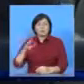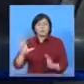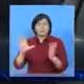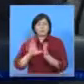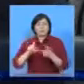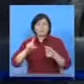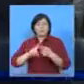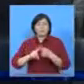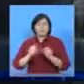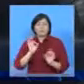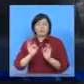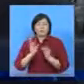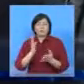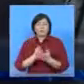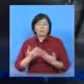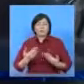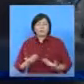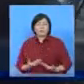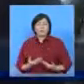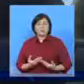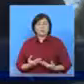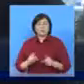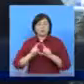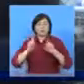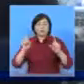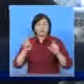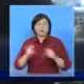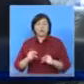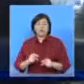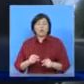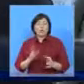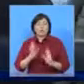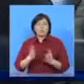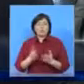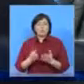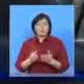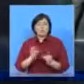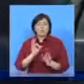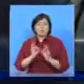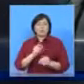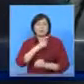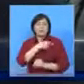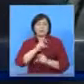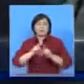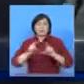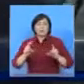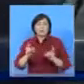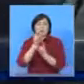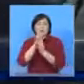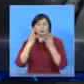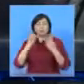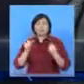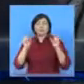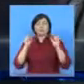да, чтобы да, нормальная да, была. Да. А социальная инфраструктура это в обязательном порядке. Школа, чтобы была состояние объекты здравоохранения, культуры и